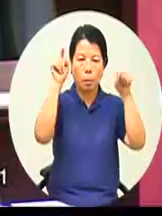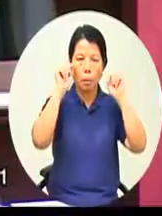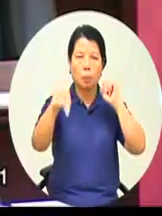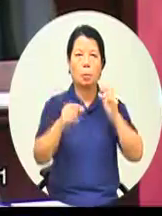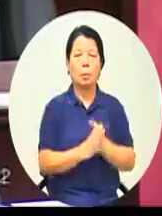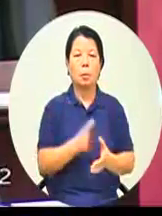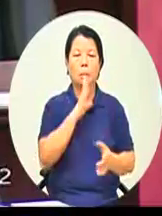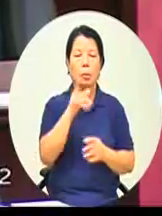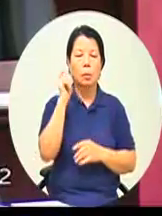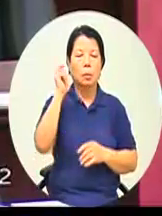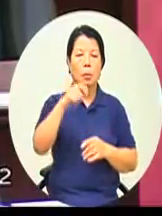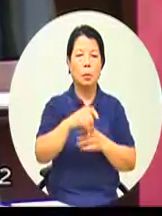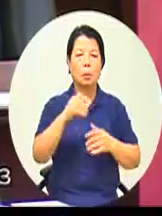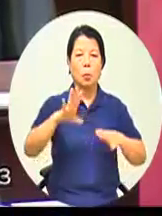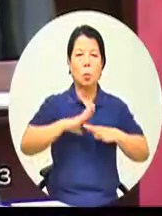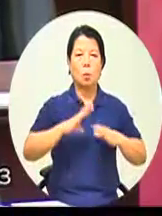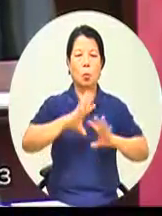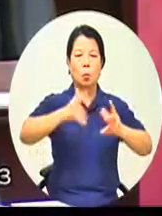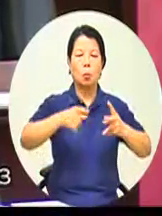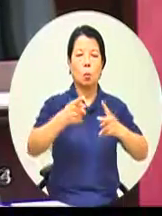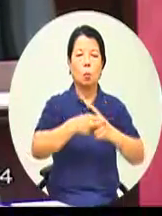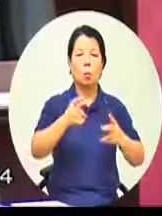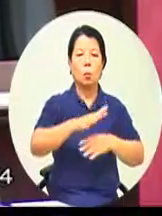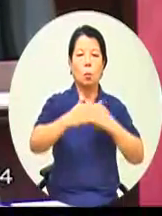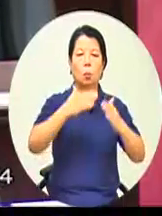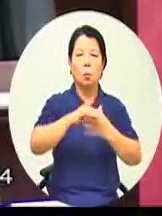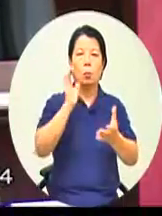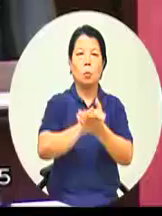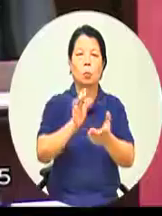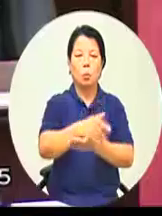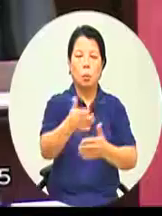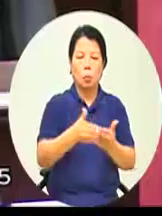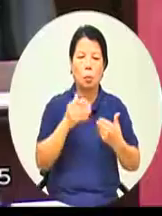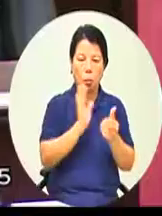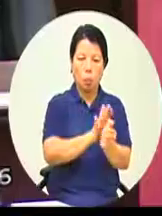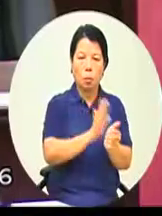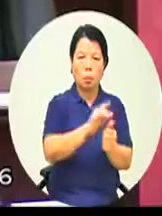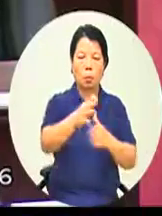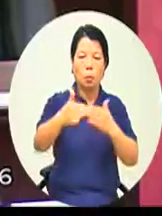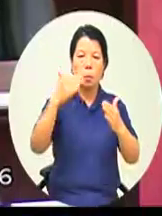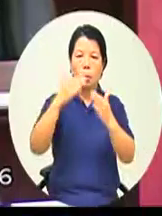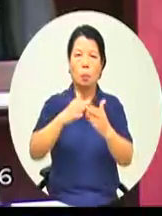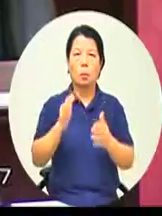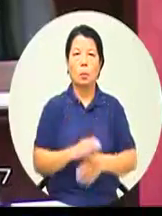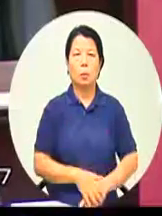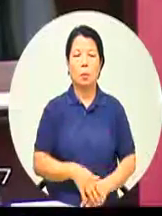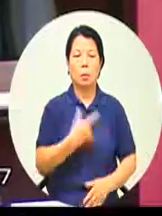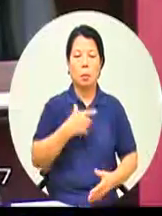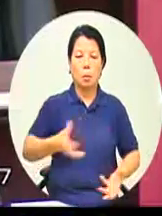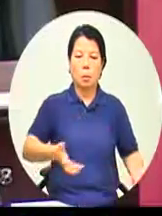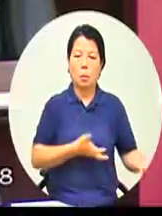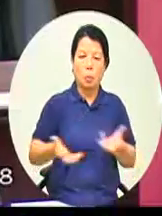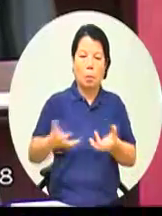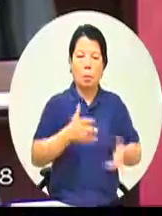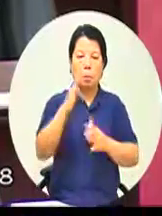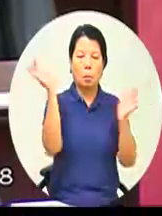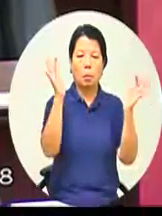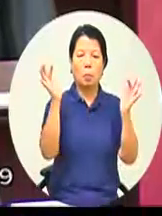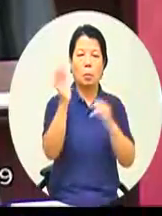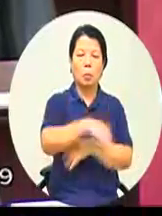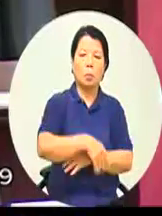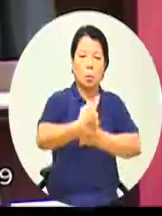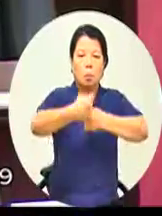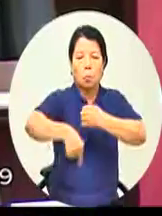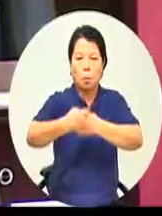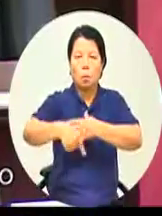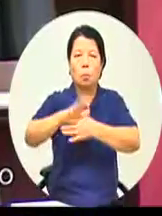紫光国中的校友，那也因为要协助学校清运这个树木，那导致受伤